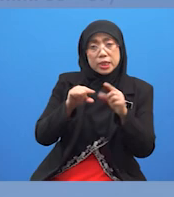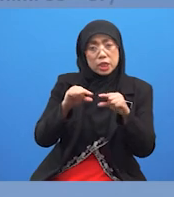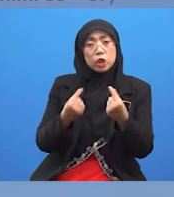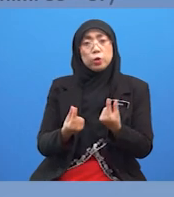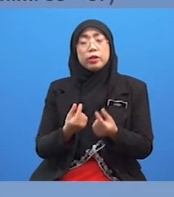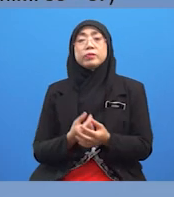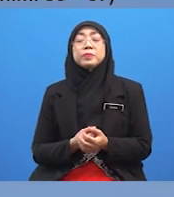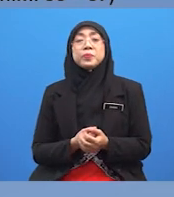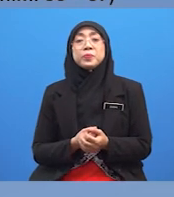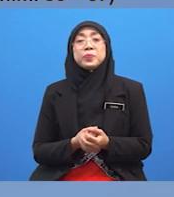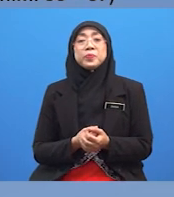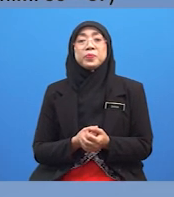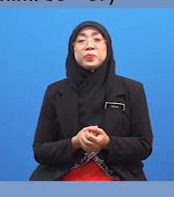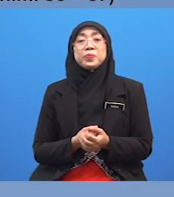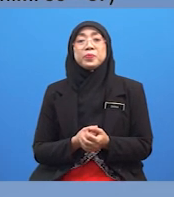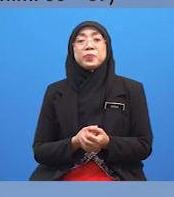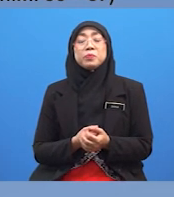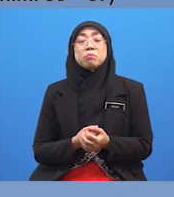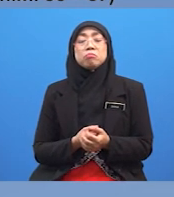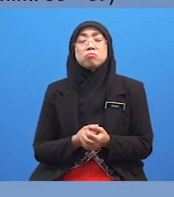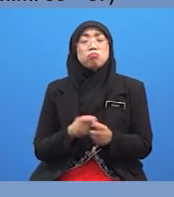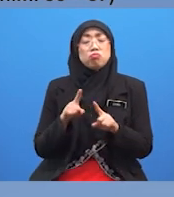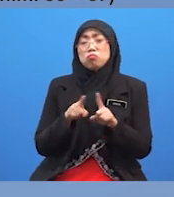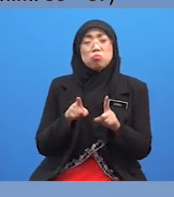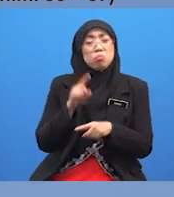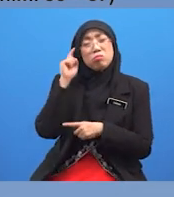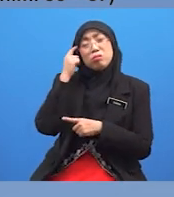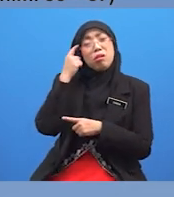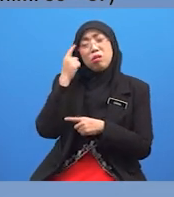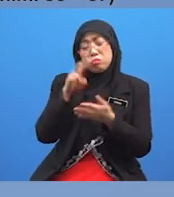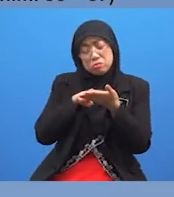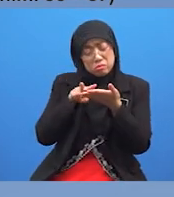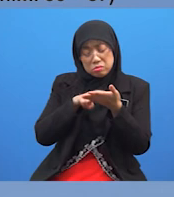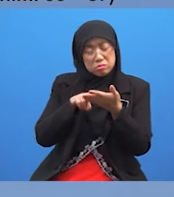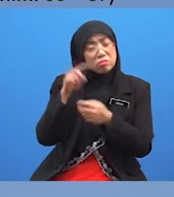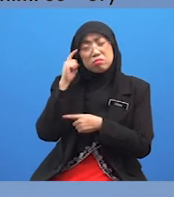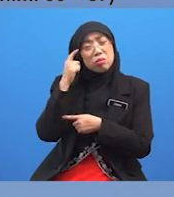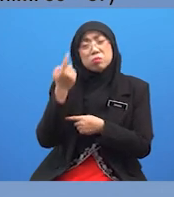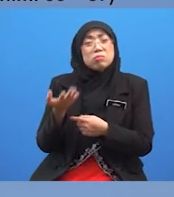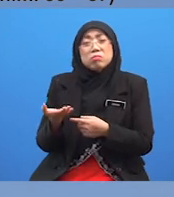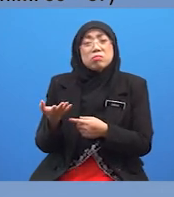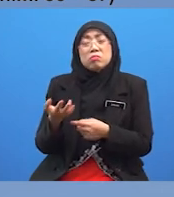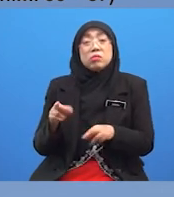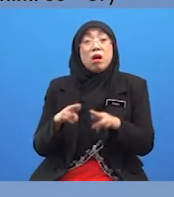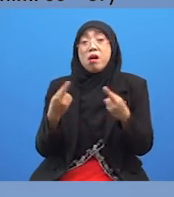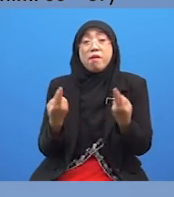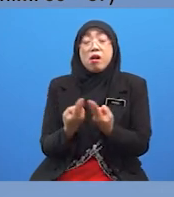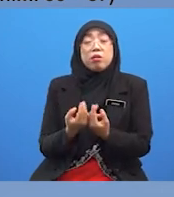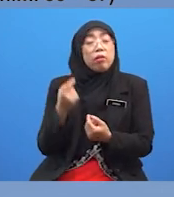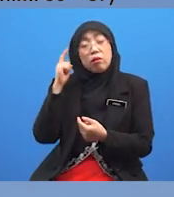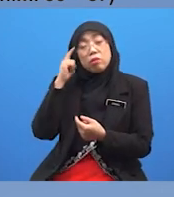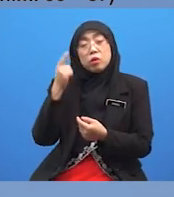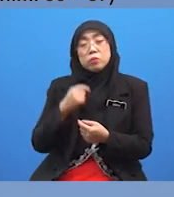Al-Quran. Sayangnya, tiada seorang pun yang dapat membacanya kecuali Merah Silu yang menjadi raja di